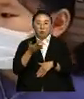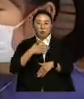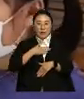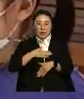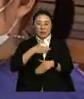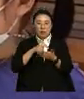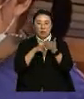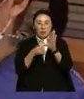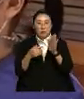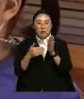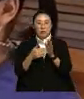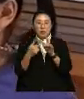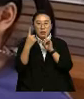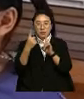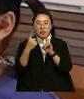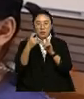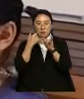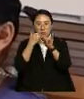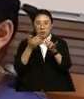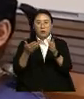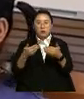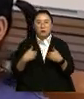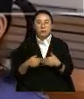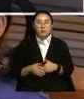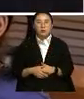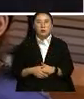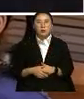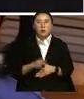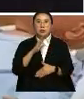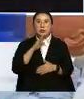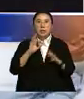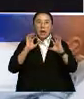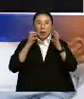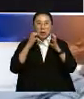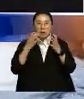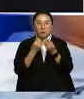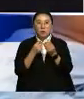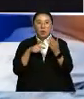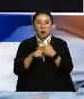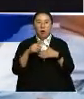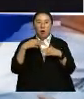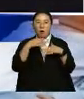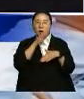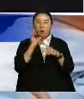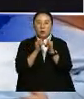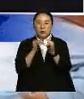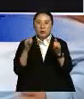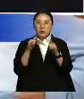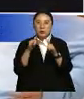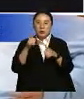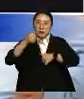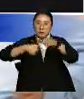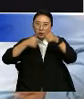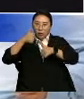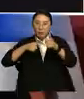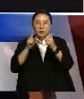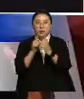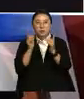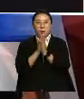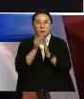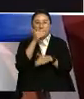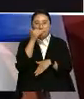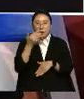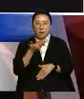안단다를 발표해 대상을 수상했습니다. 실제로 아이들뿐 아니라 어른들에게도 이런 실험이나